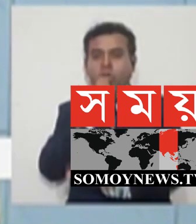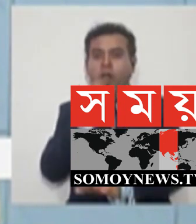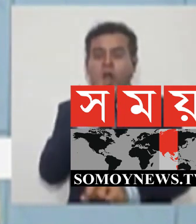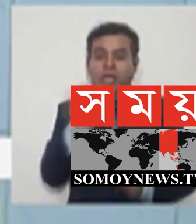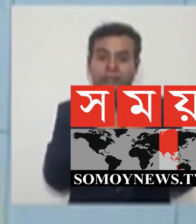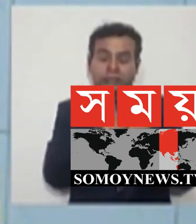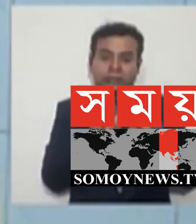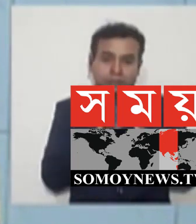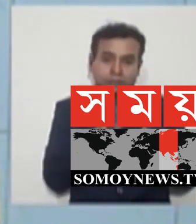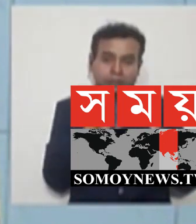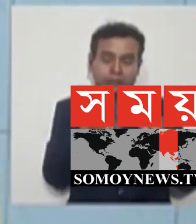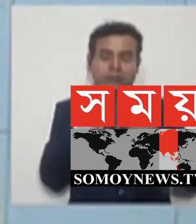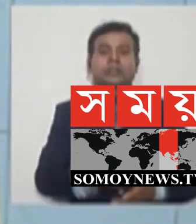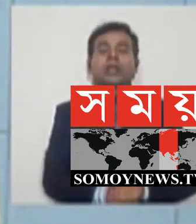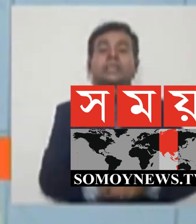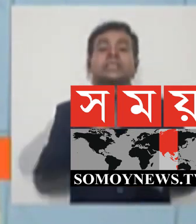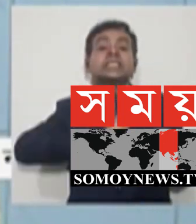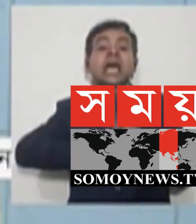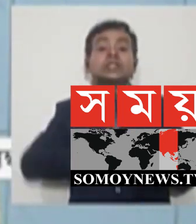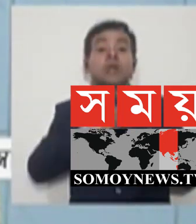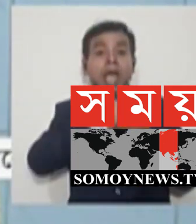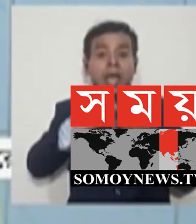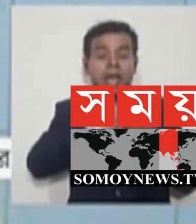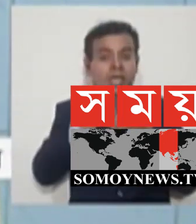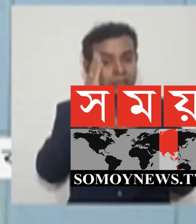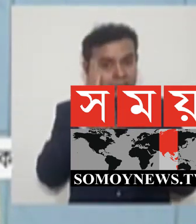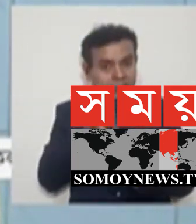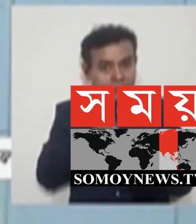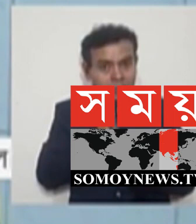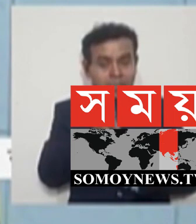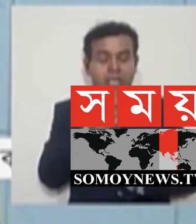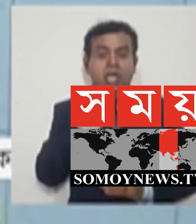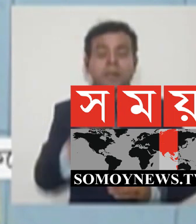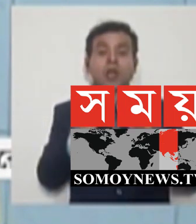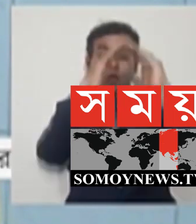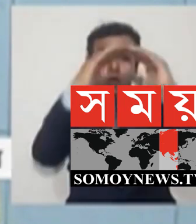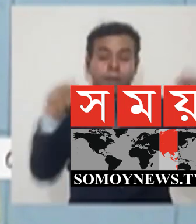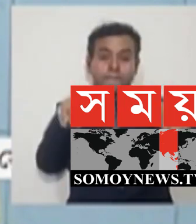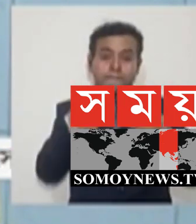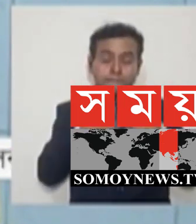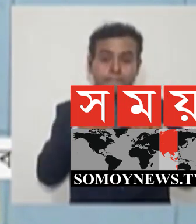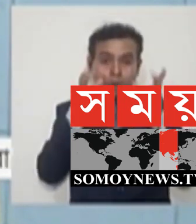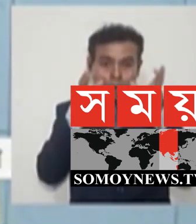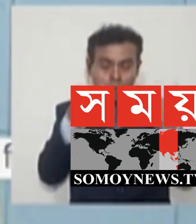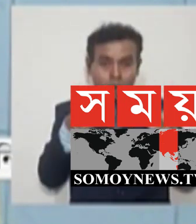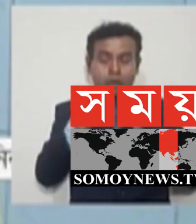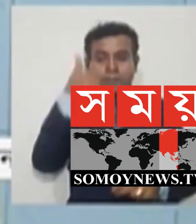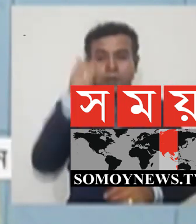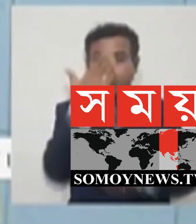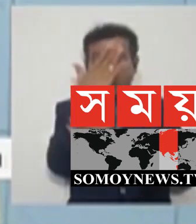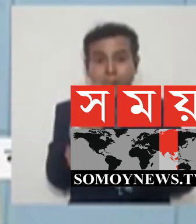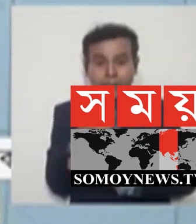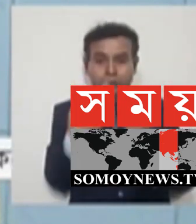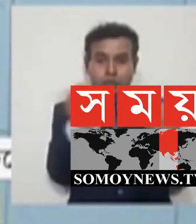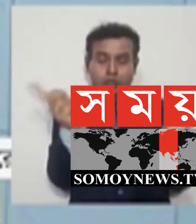স্বাস্থ্যবিধি মেনে চলা, যথাযথ কোয়ারেন্টাইন পালন, কার্যকর লকডাউন, এর প্রতি মাননীয় প্রধানমন্ত্রী